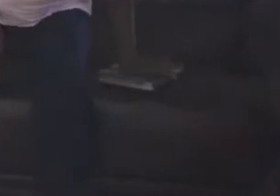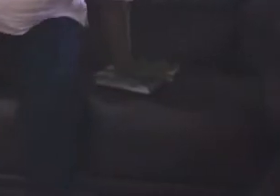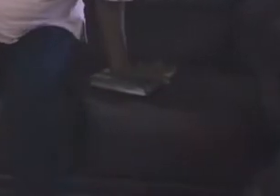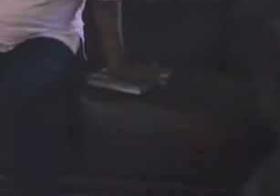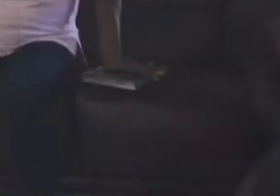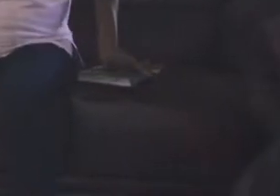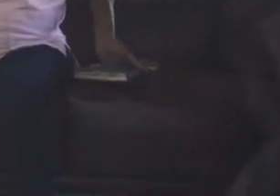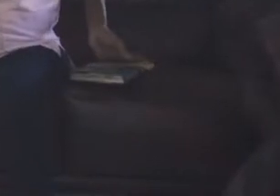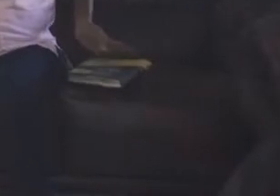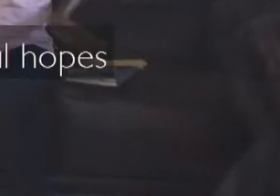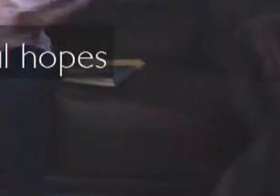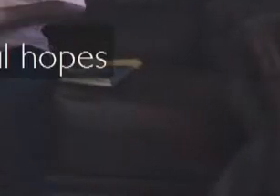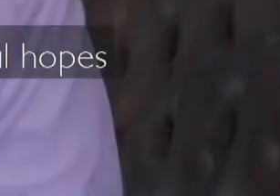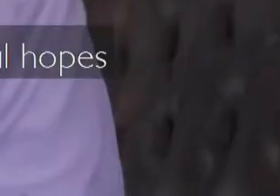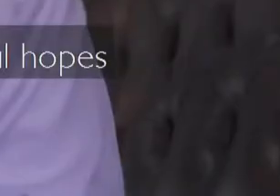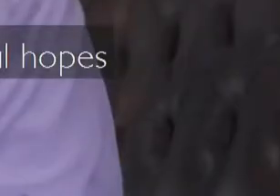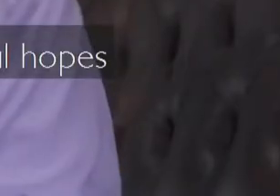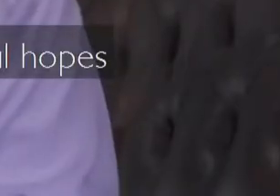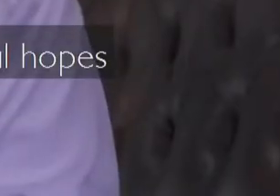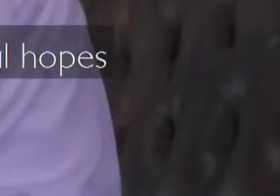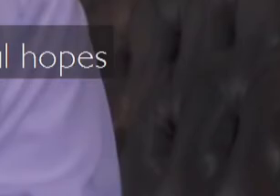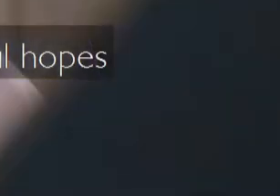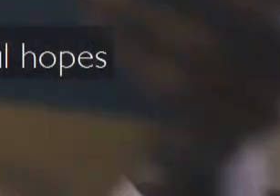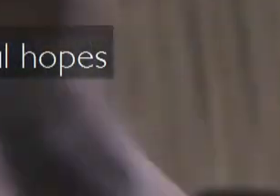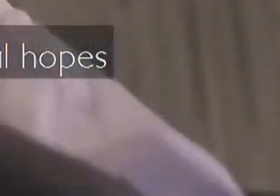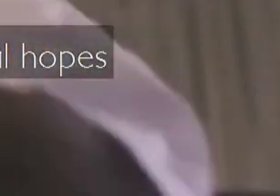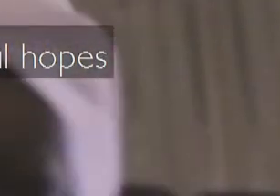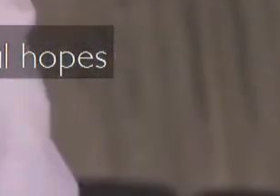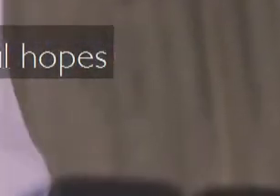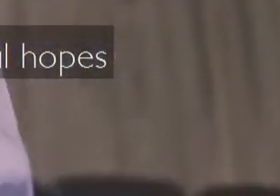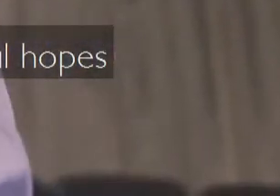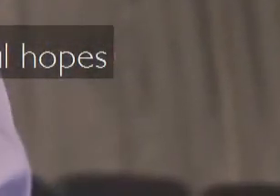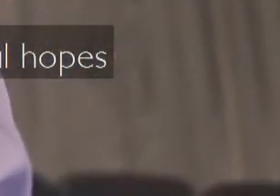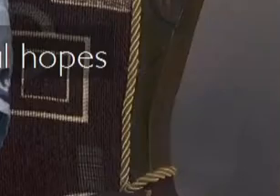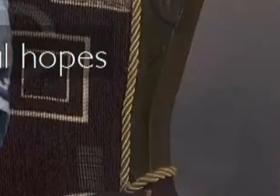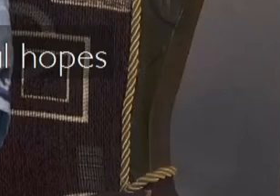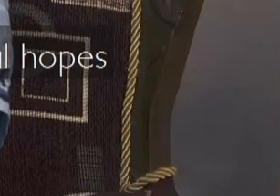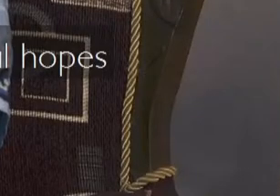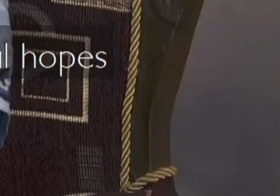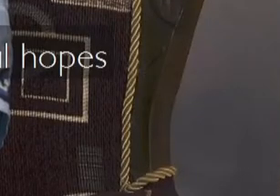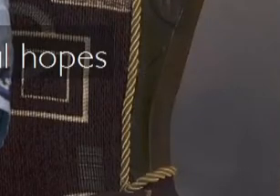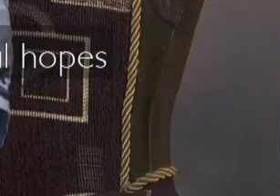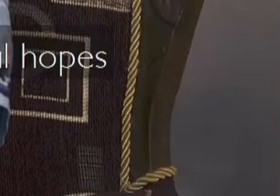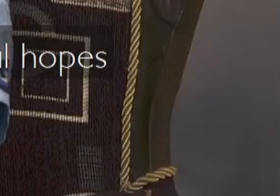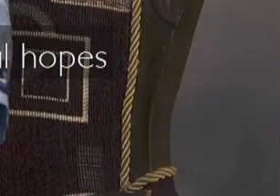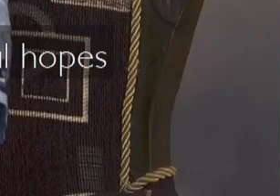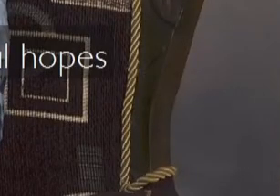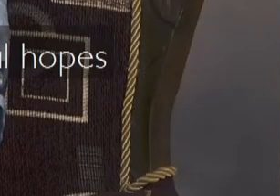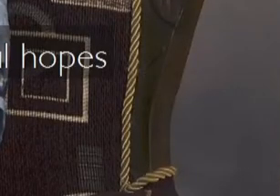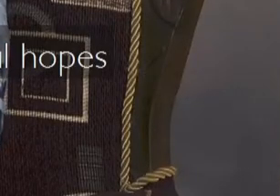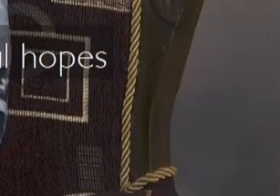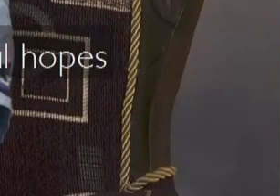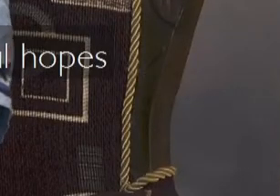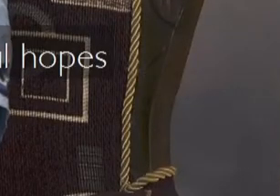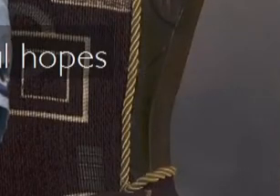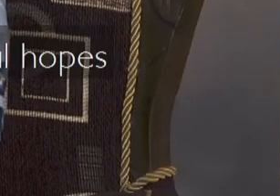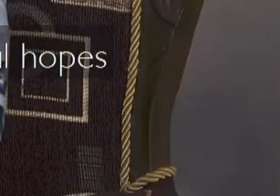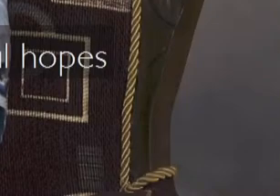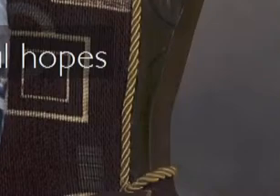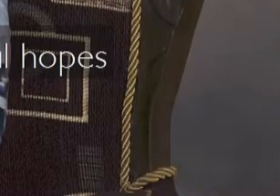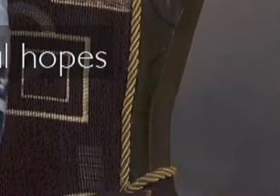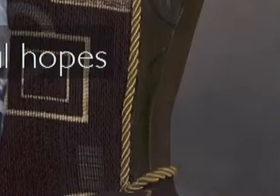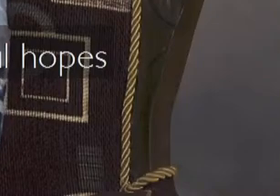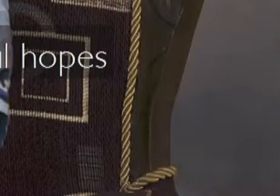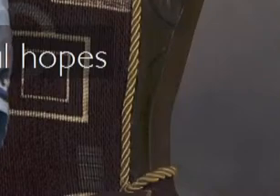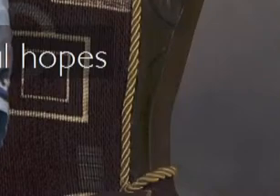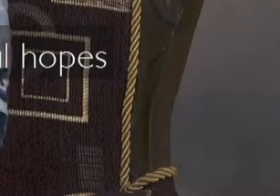dari dua orang anak. Setiap ibu atau setiap orang tua tentunya mempunyai harapan yang sangat luar biasa terhadap